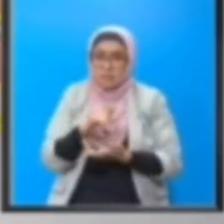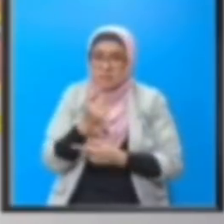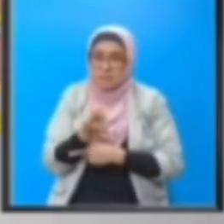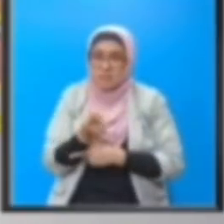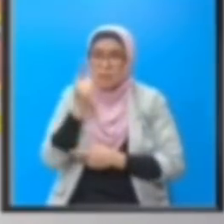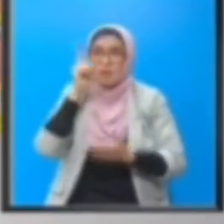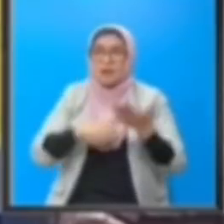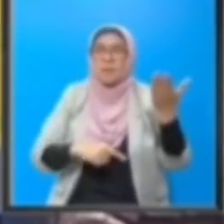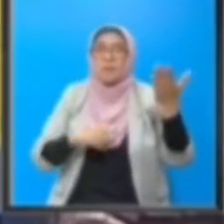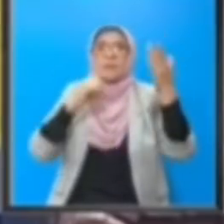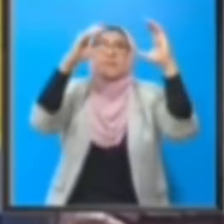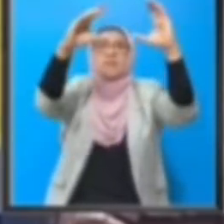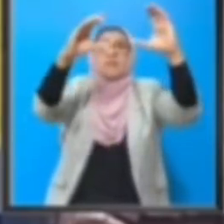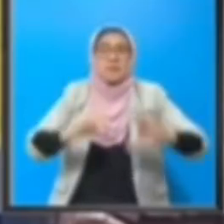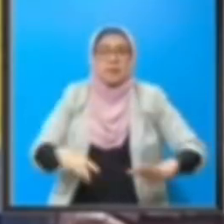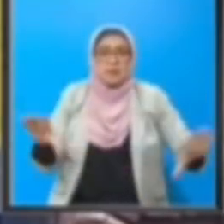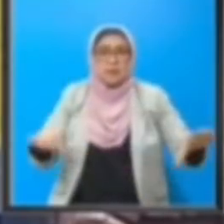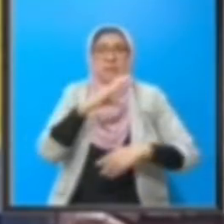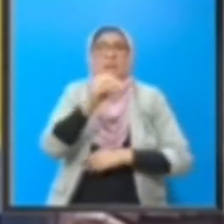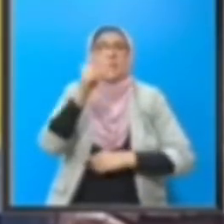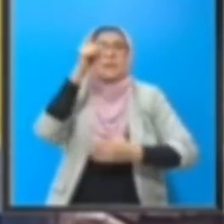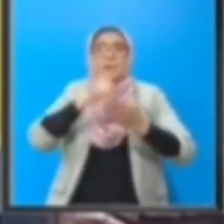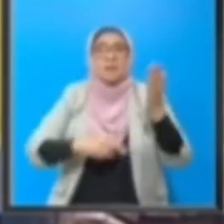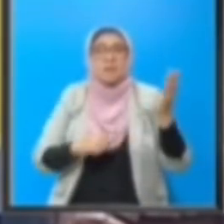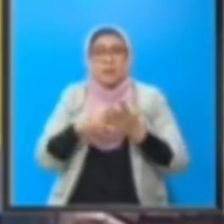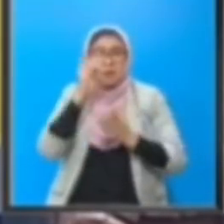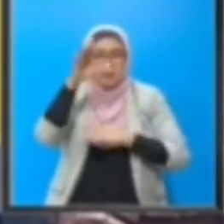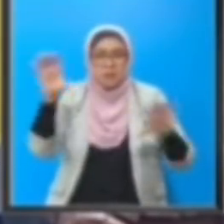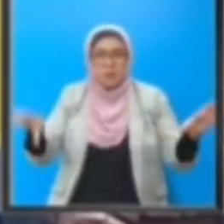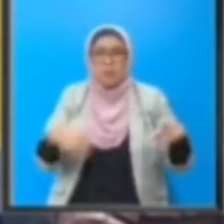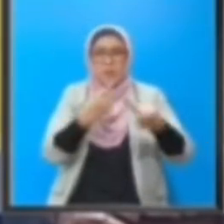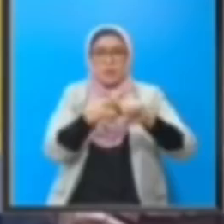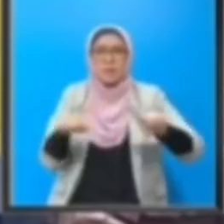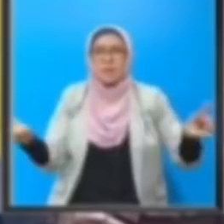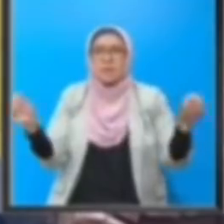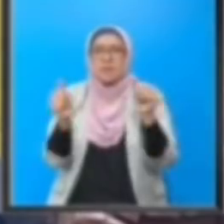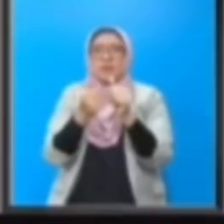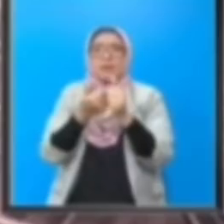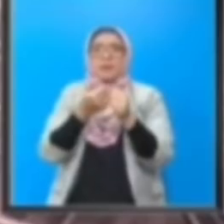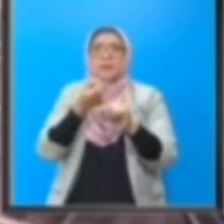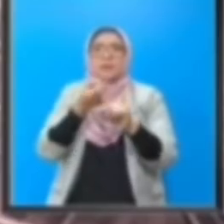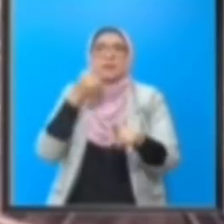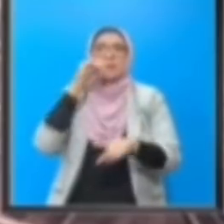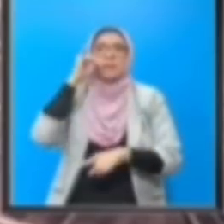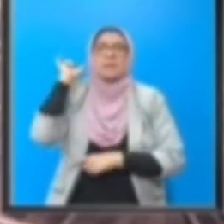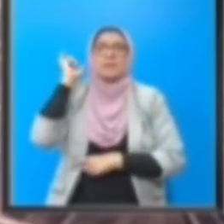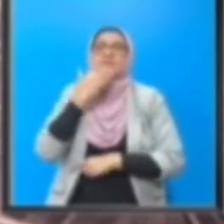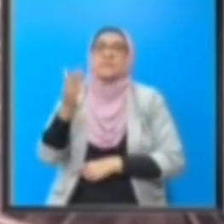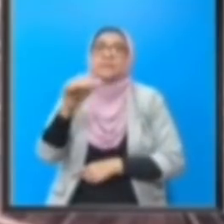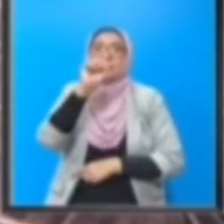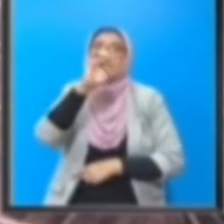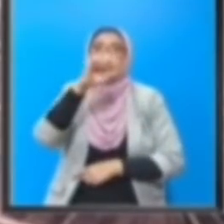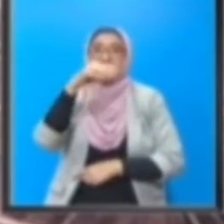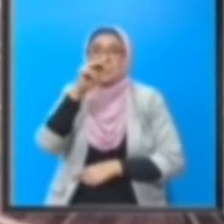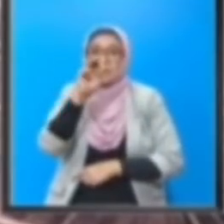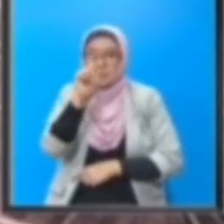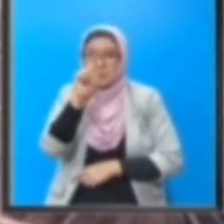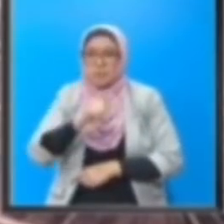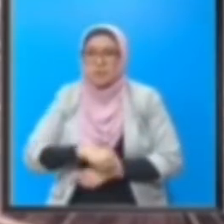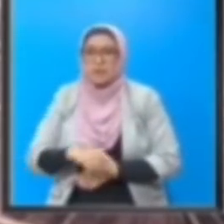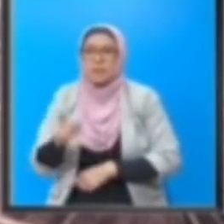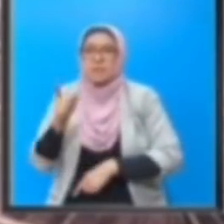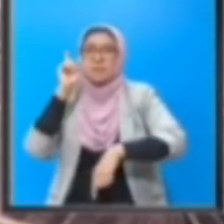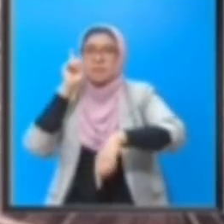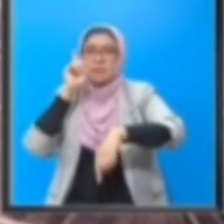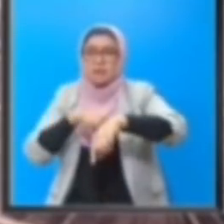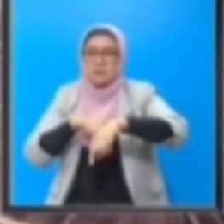dan akan diambil yang berbeza daripada semalam. Baik, terima kasih Encik Gamut. Baik, walau bagaimanapun masa